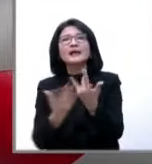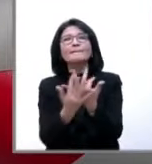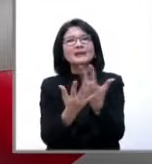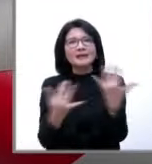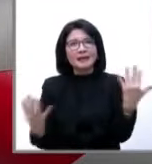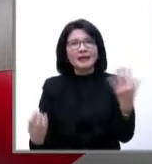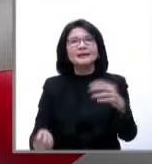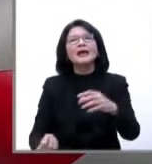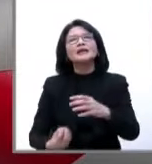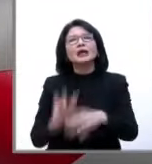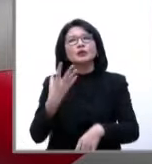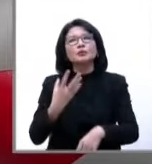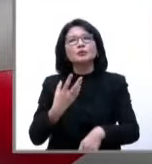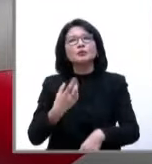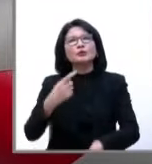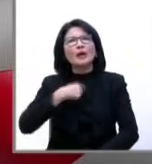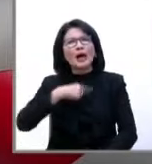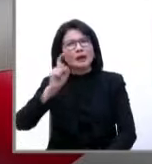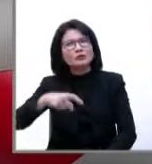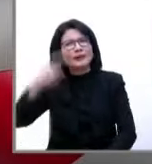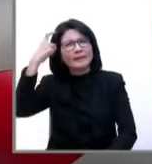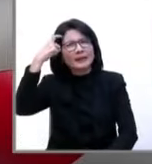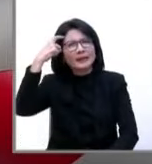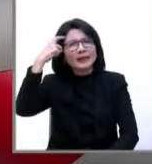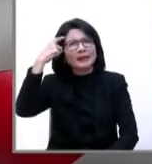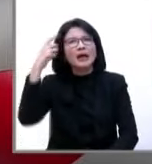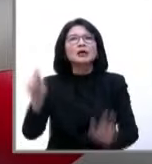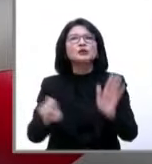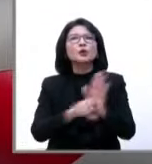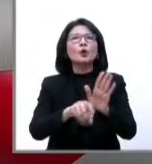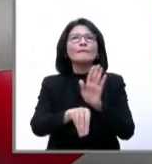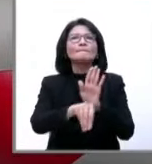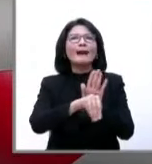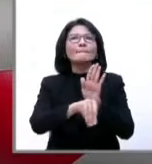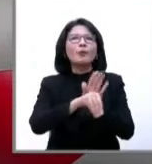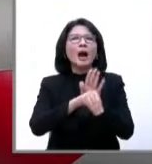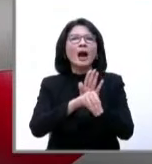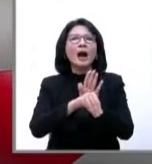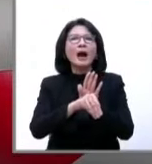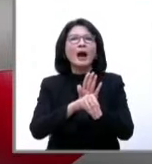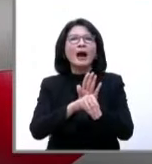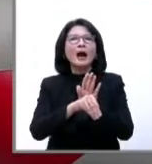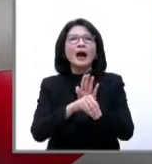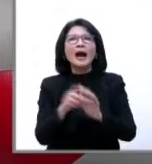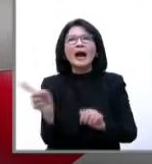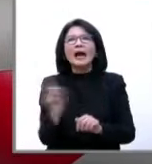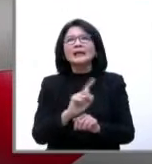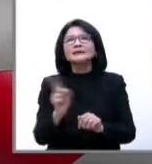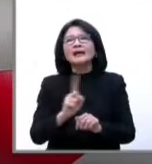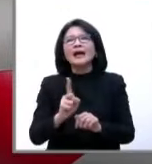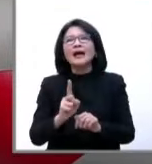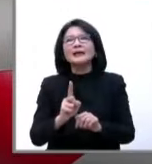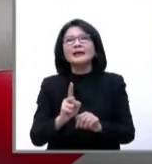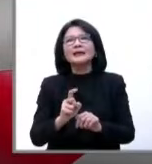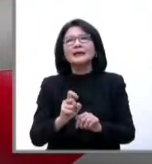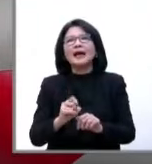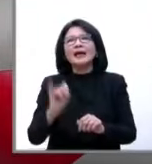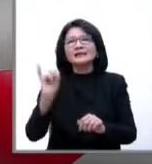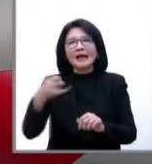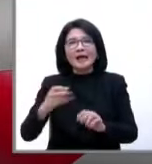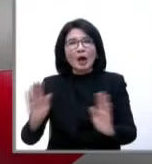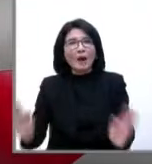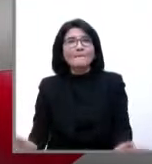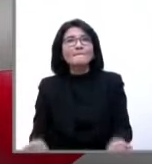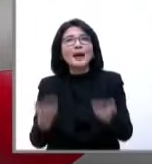tumbuh juga menjadi pertimbangan sehingga Papua misalnya Jangan pernah ee salah dalam membangun Papua Papua